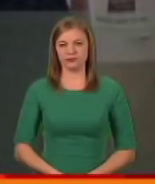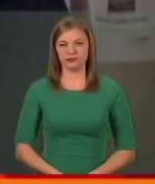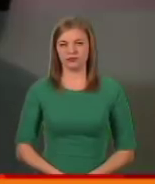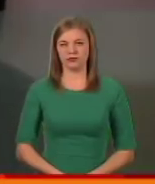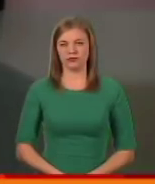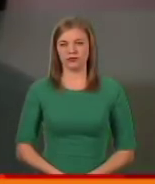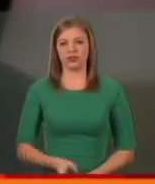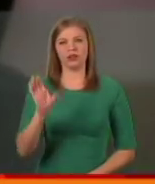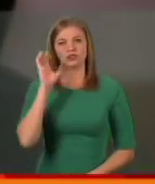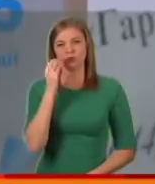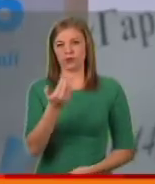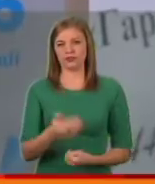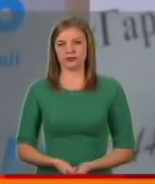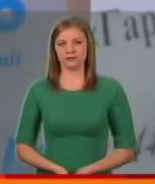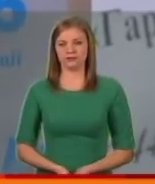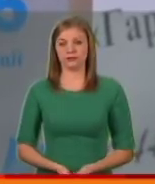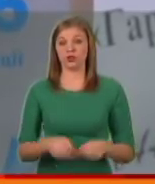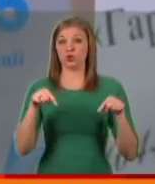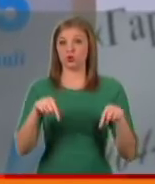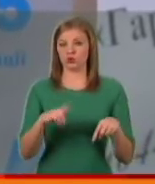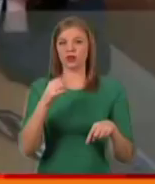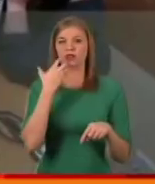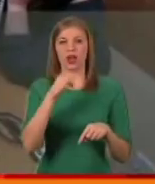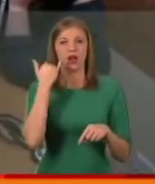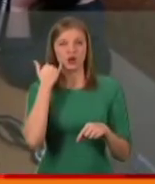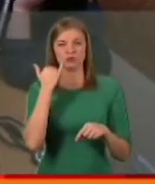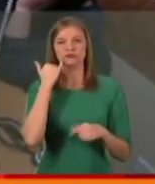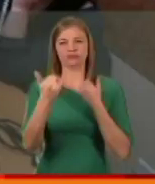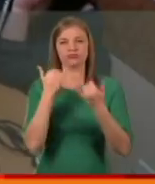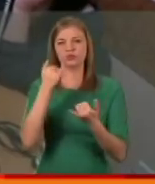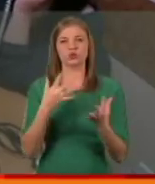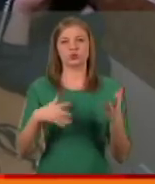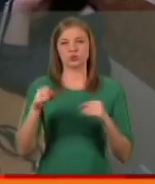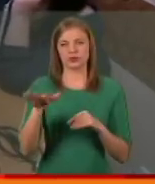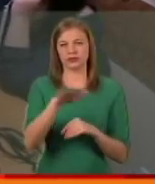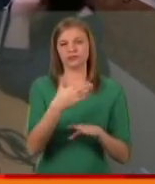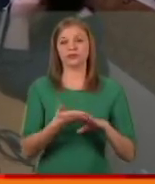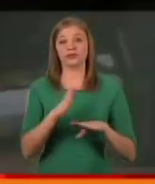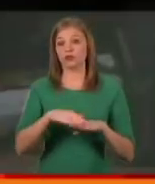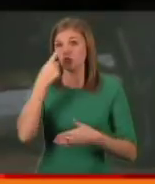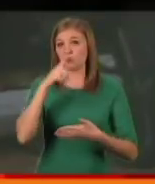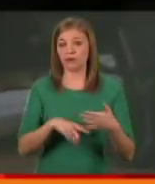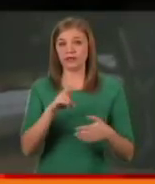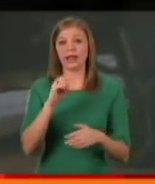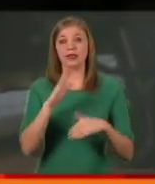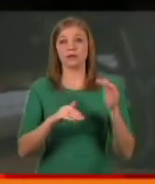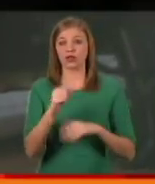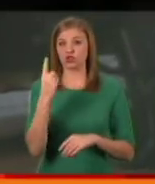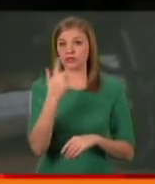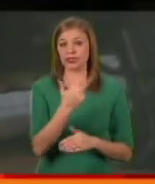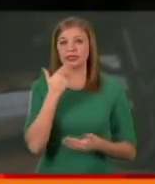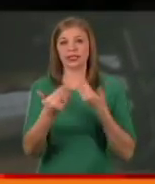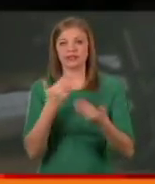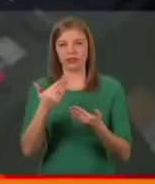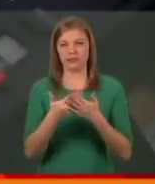«Ластрада Україна» слухає вас. Сюди на гарячу лінію телефонують з усіх усюд. Тяжко повірити, але майже третина